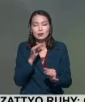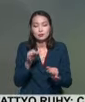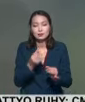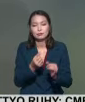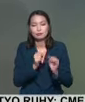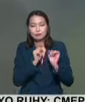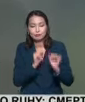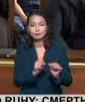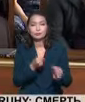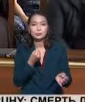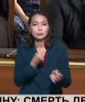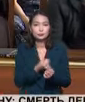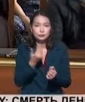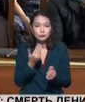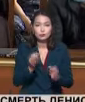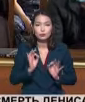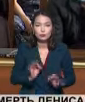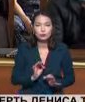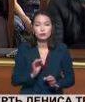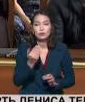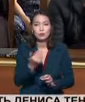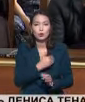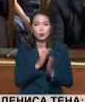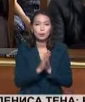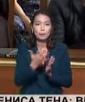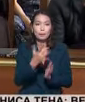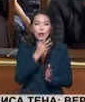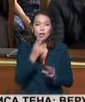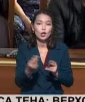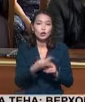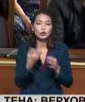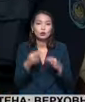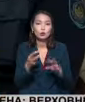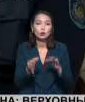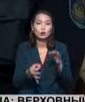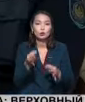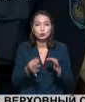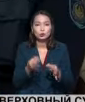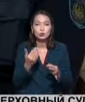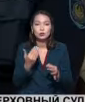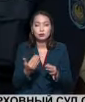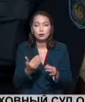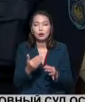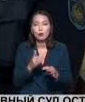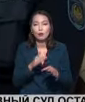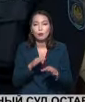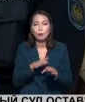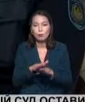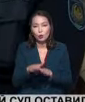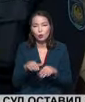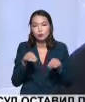столкновения. Отмечу, что прокурор запросил для него 5 лет лишения свободы. Суд полностью принял доводы